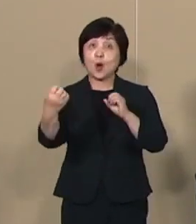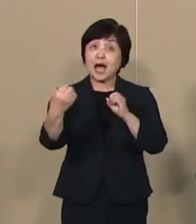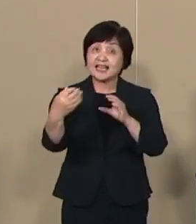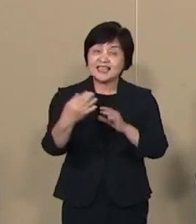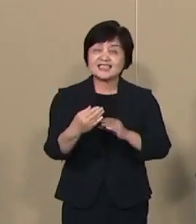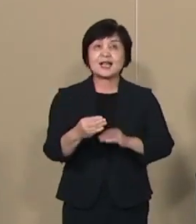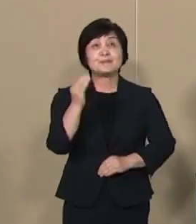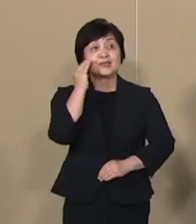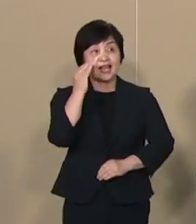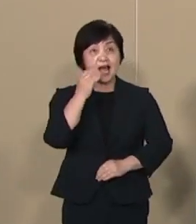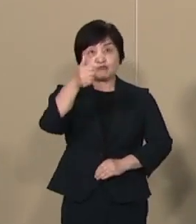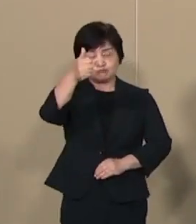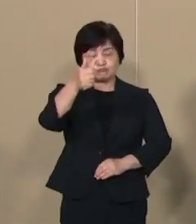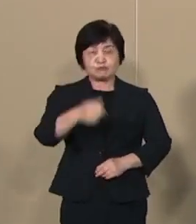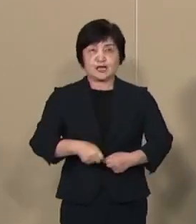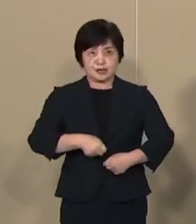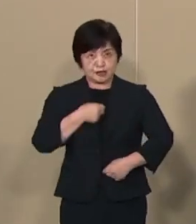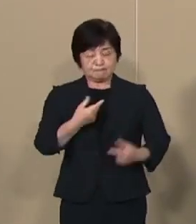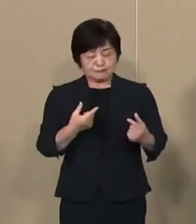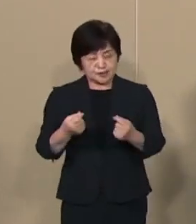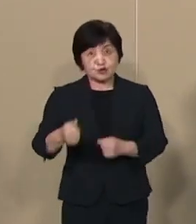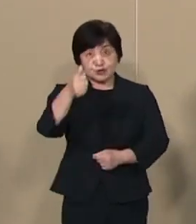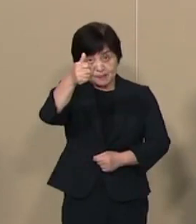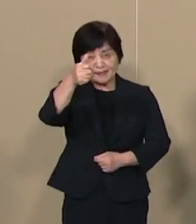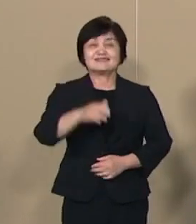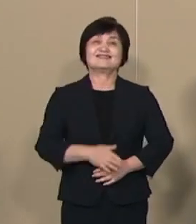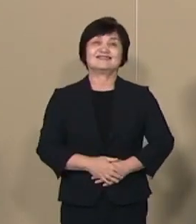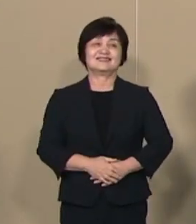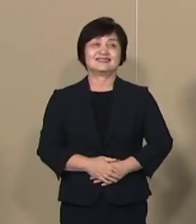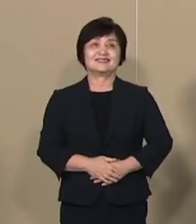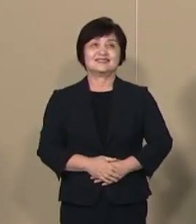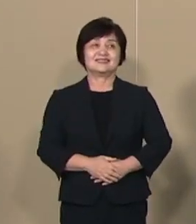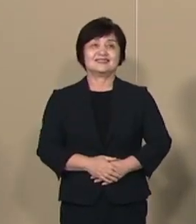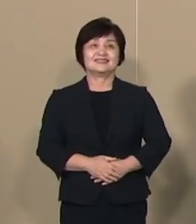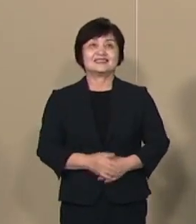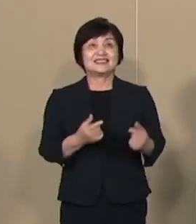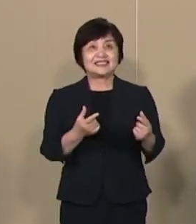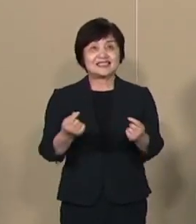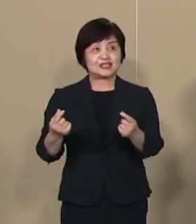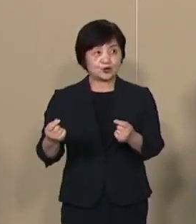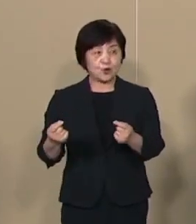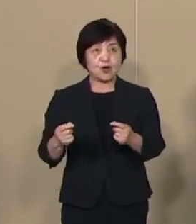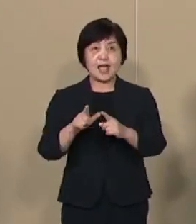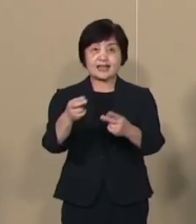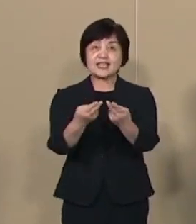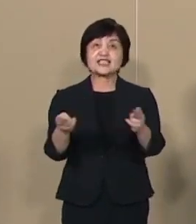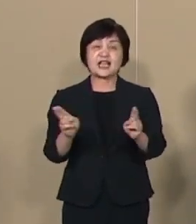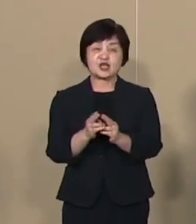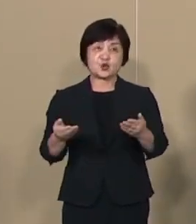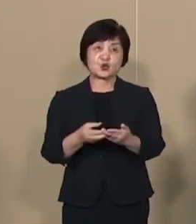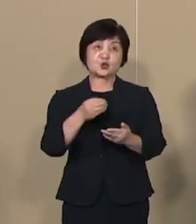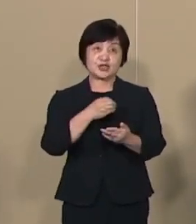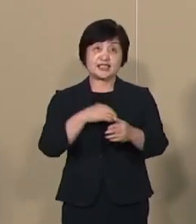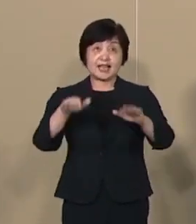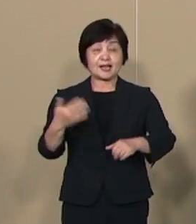意外と凄いですよねそうなんです本当にねえハイあのちゃんとあのまあ nhk の職員だったわけですけど